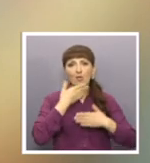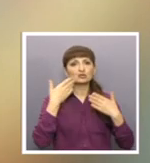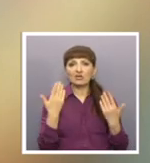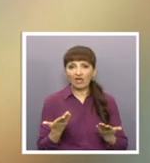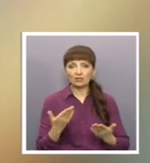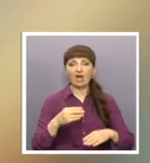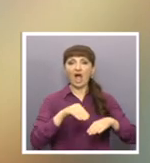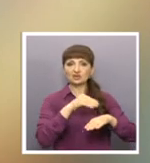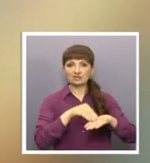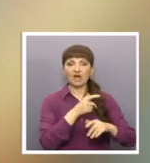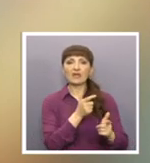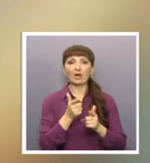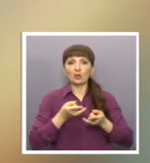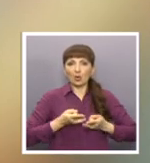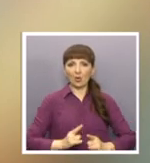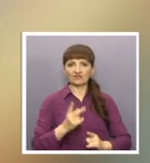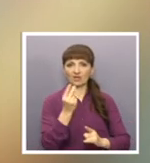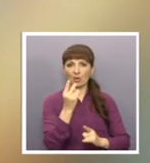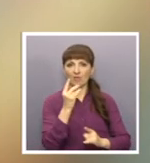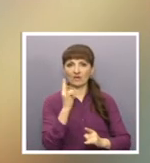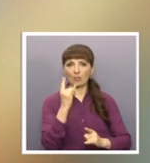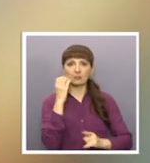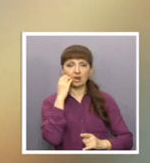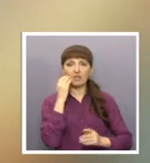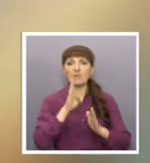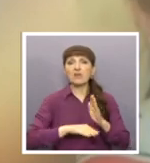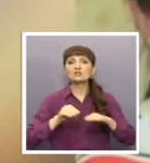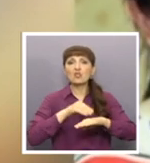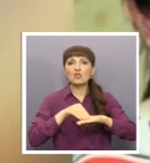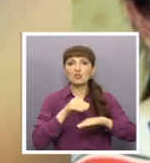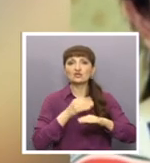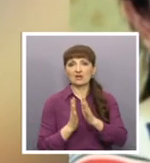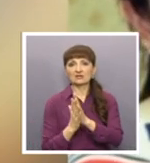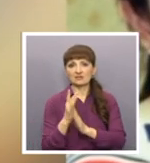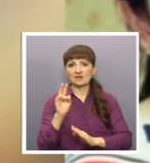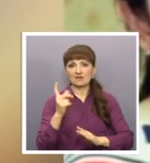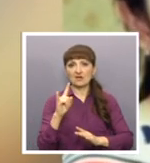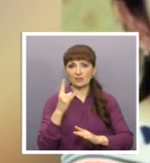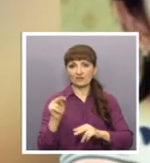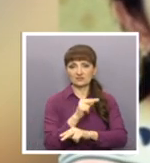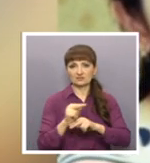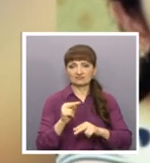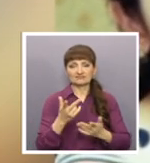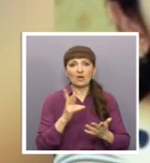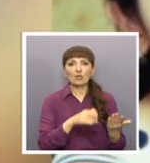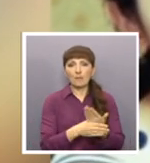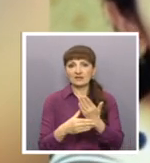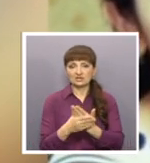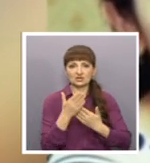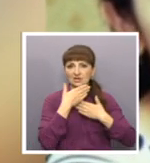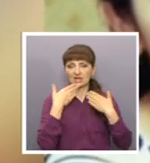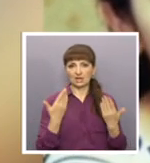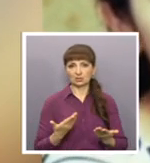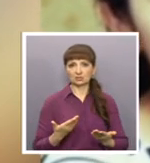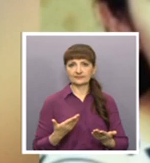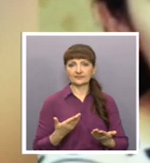жена Мульдер готовится к родам 2-го ребенка. И без мужа растить малышей ей придется без поддержки мужского